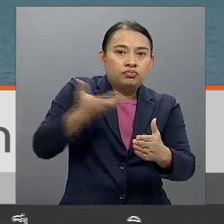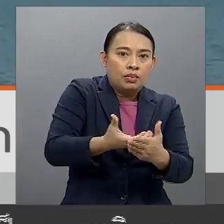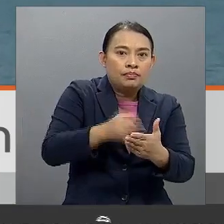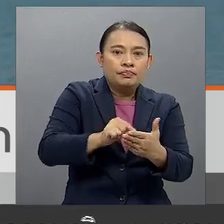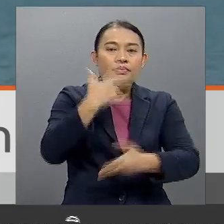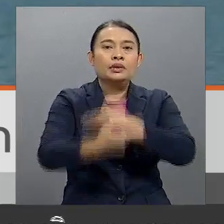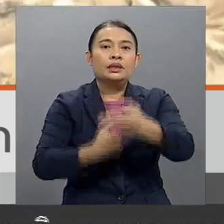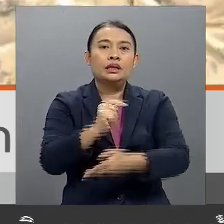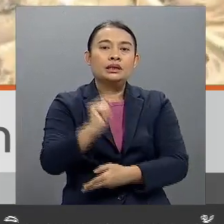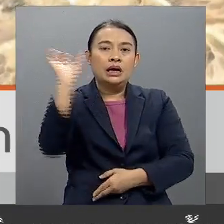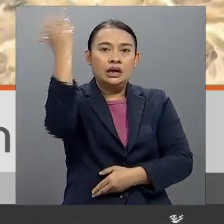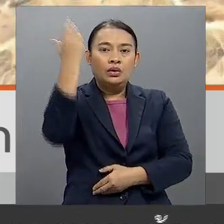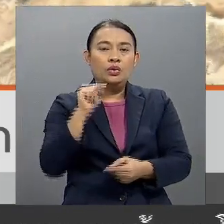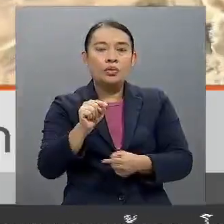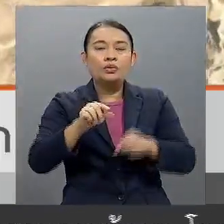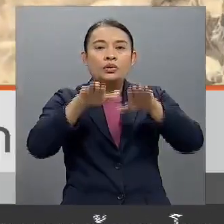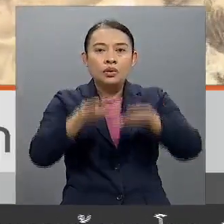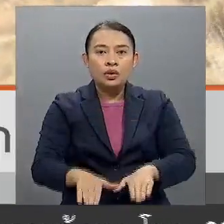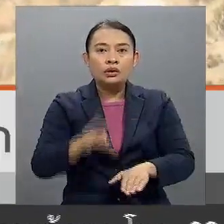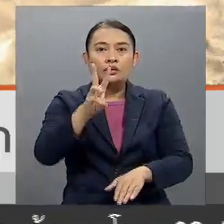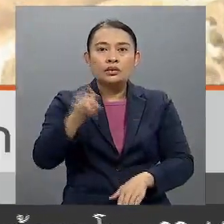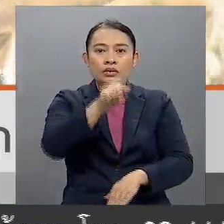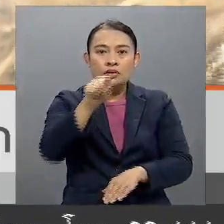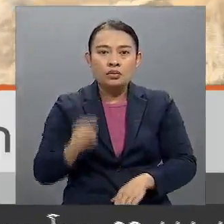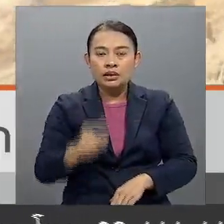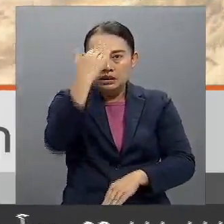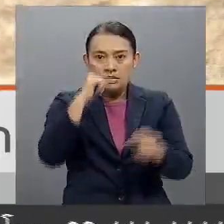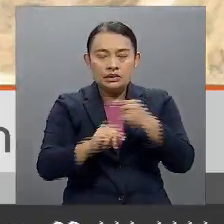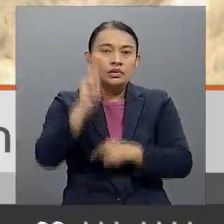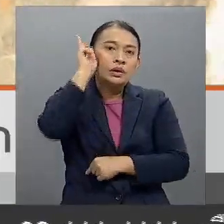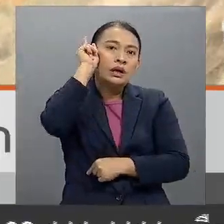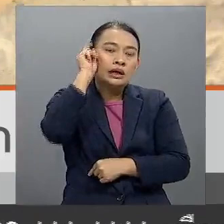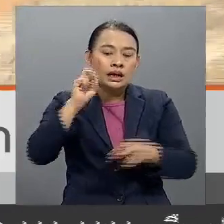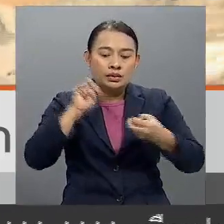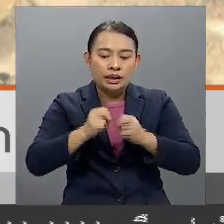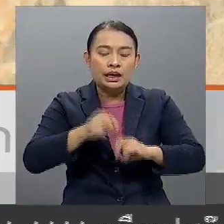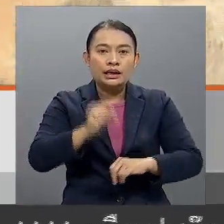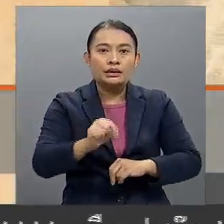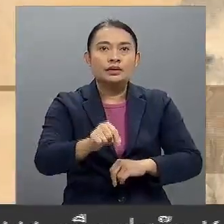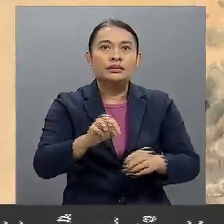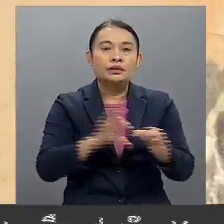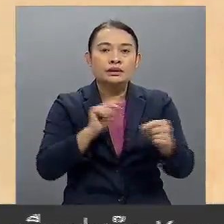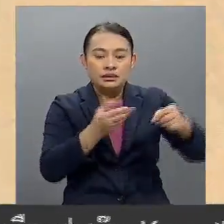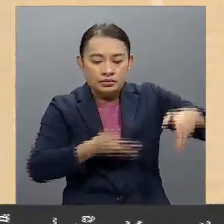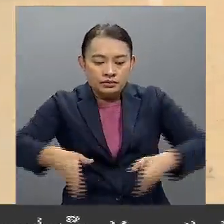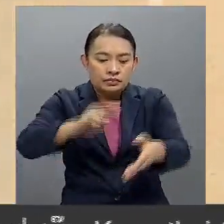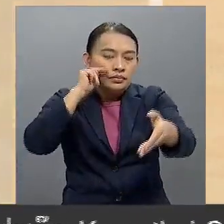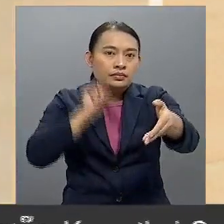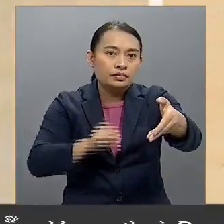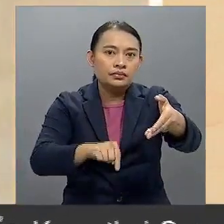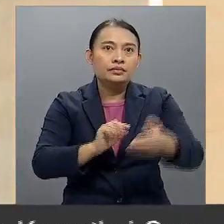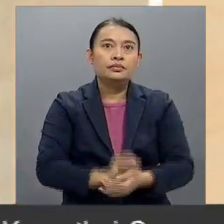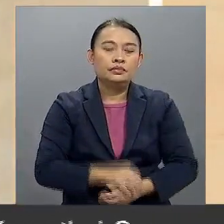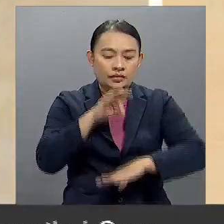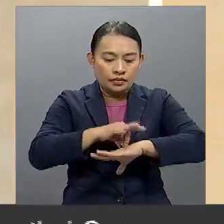ว่าเบีดปัญหารใครองสั่เอ็ดและจุดที่เป็นปัหารณ์ือจุดนี้ค่ะเป็จท